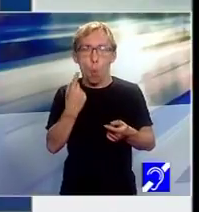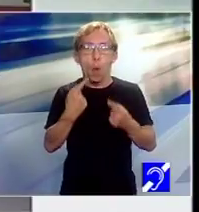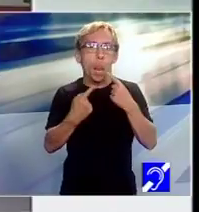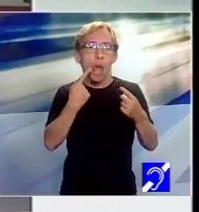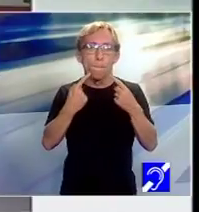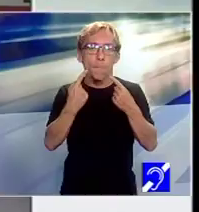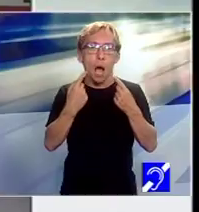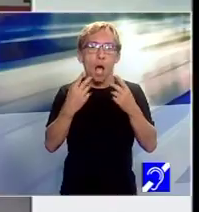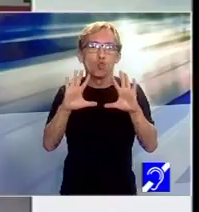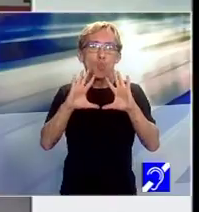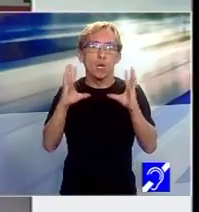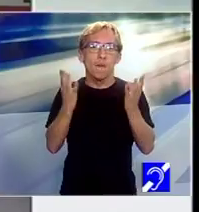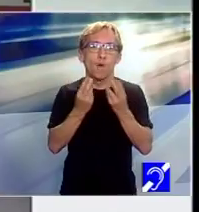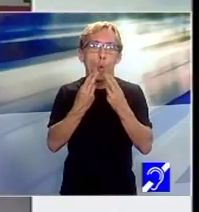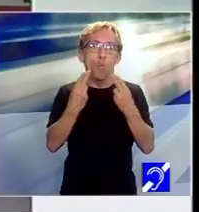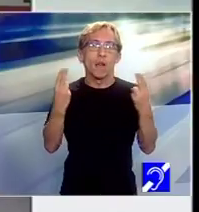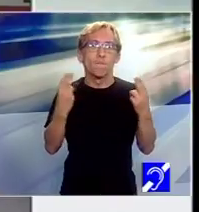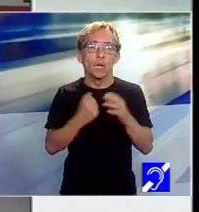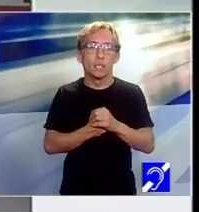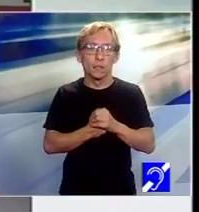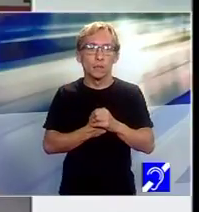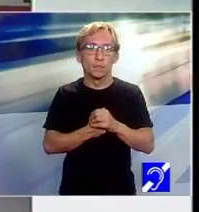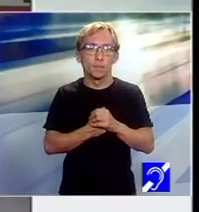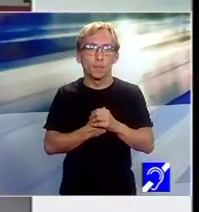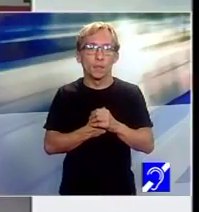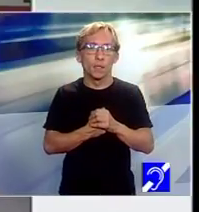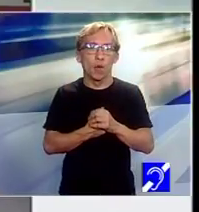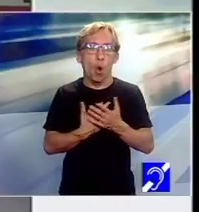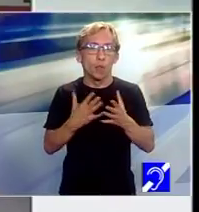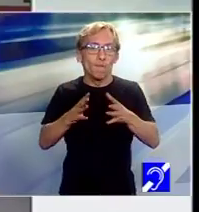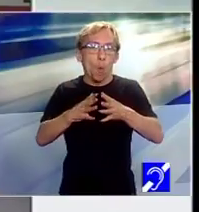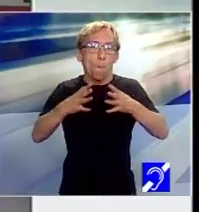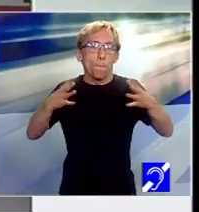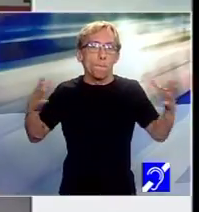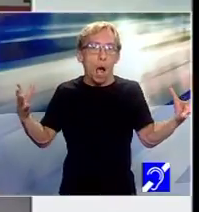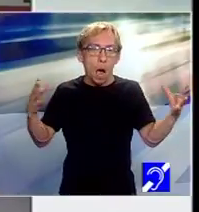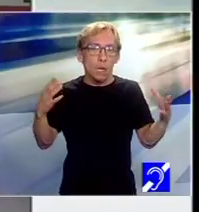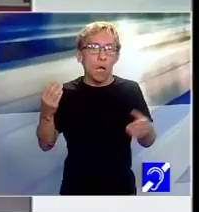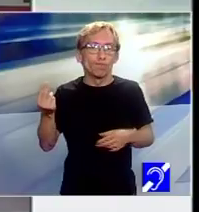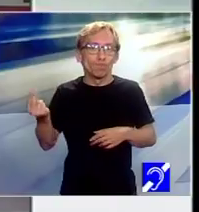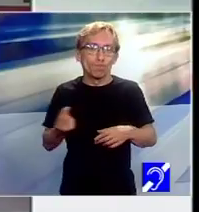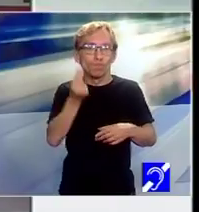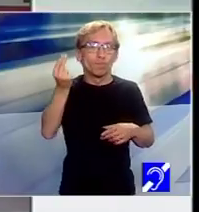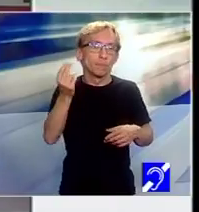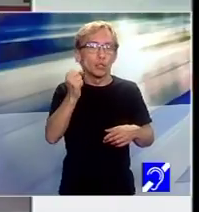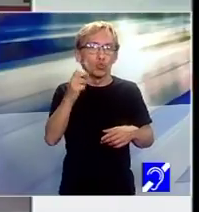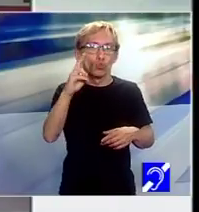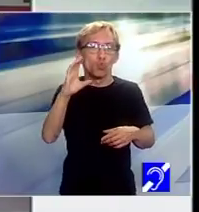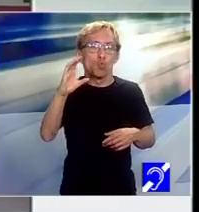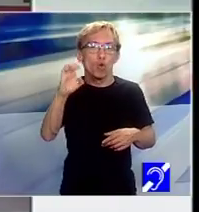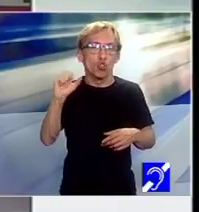universal. Și cred că va fi un mare, mare succes acest concert, cu atât mai mult că este prima audiție